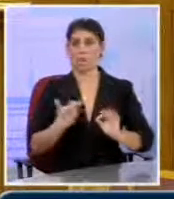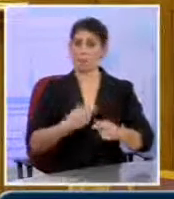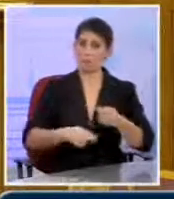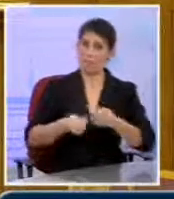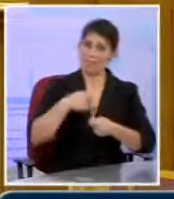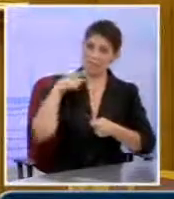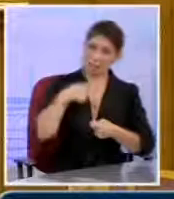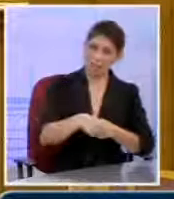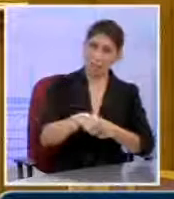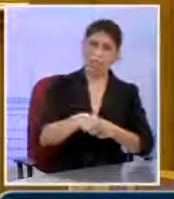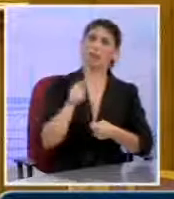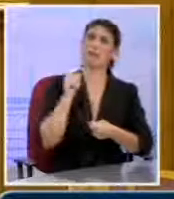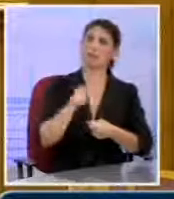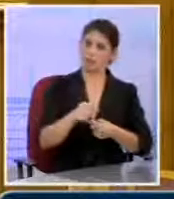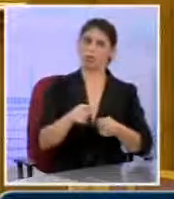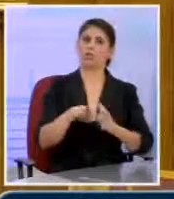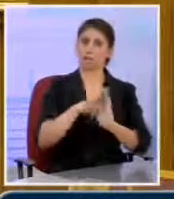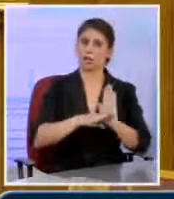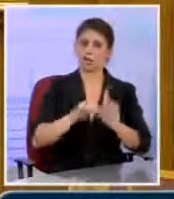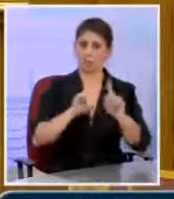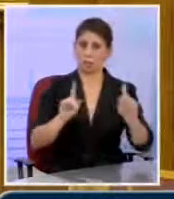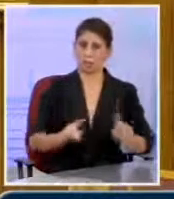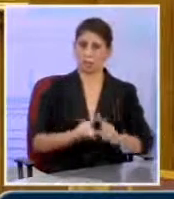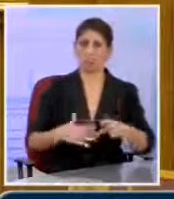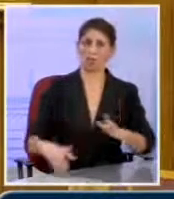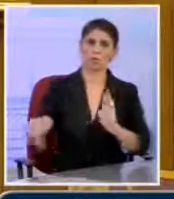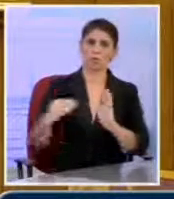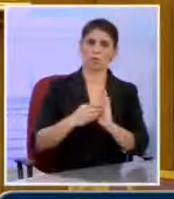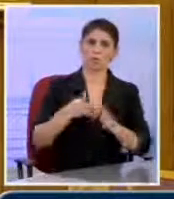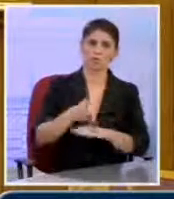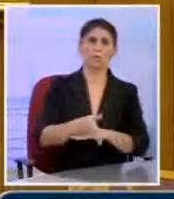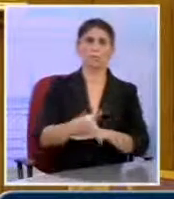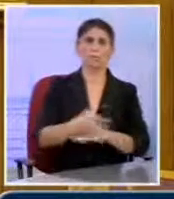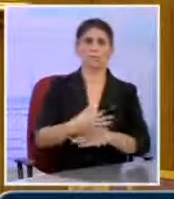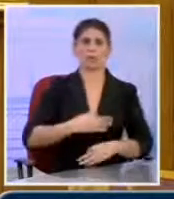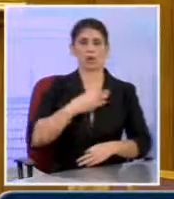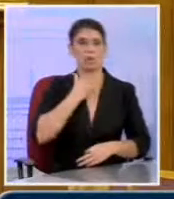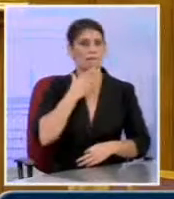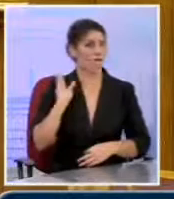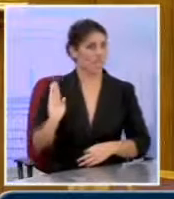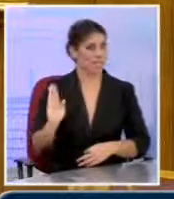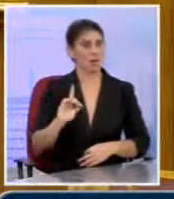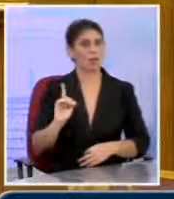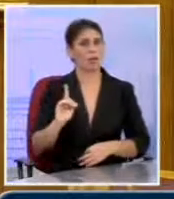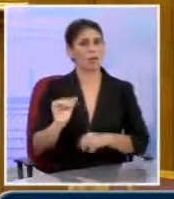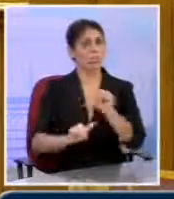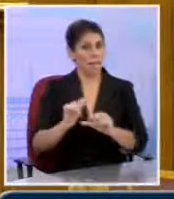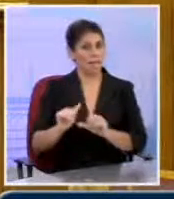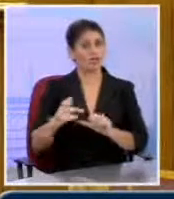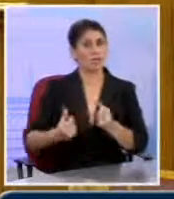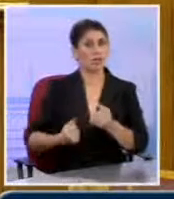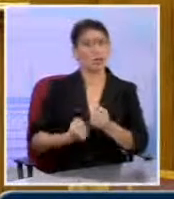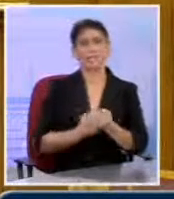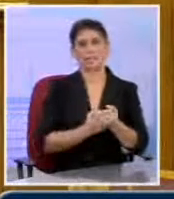επιχειρήσεις αυτές και αυτό το κανονιστικό πλαίσιο που εισήγαγε ο κύριος Βενιζέλος, όχι μόνο δεν ανέτρεψε αλλά το